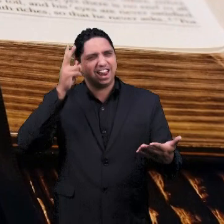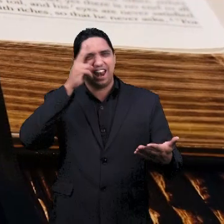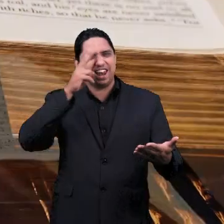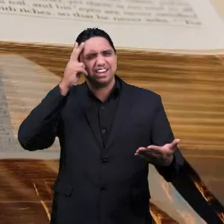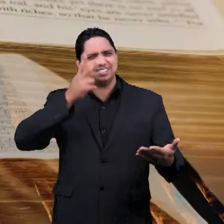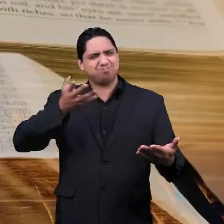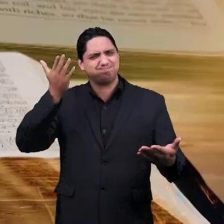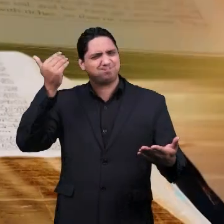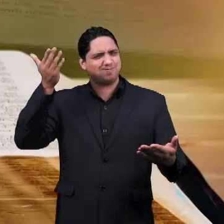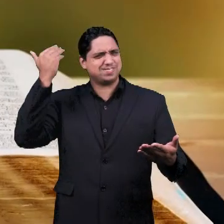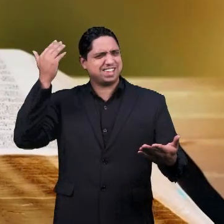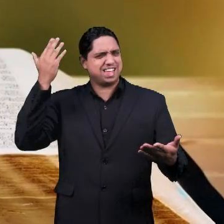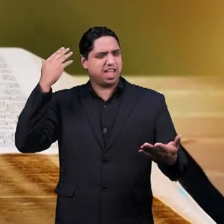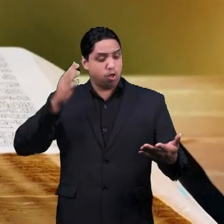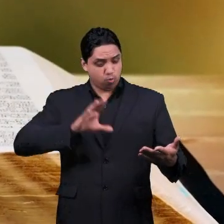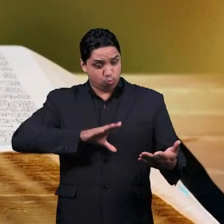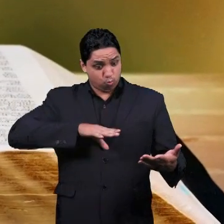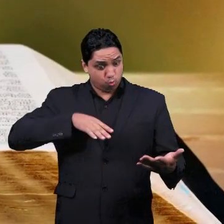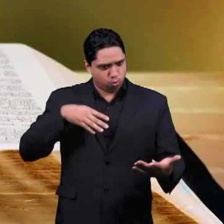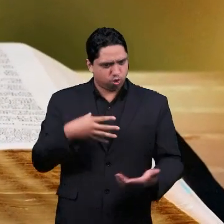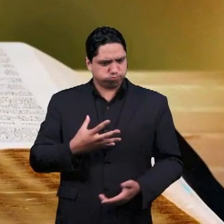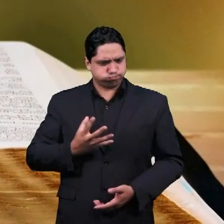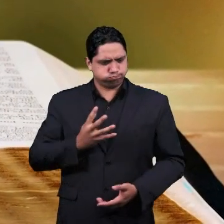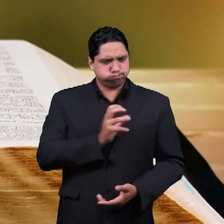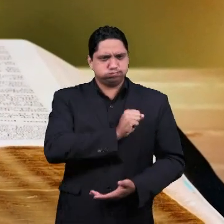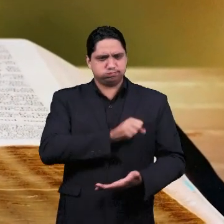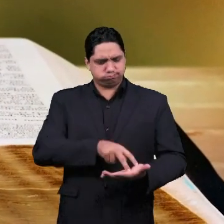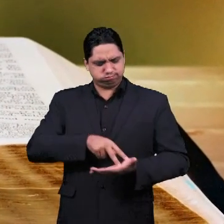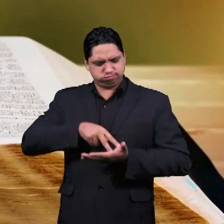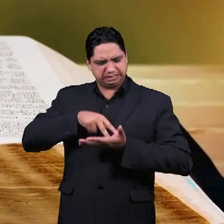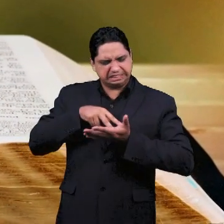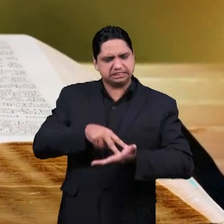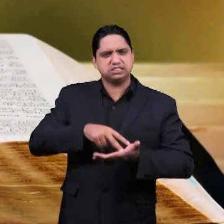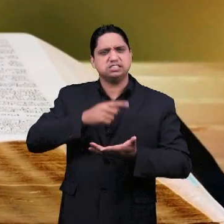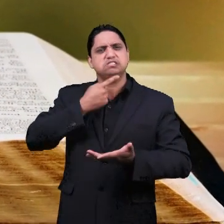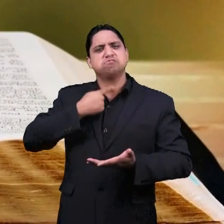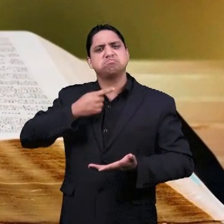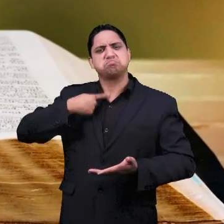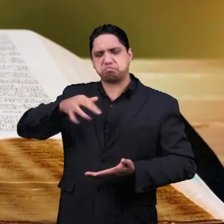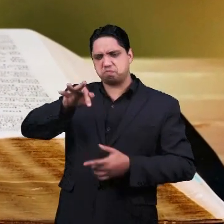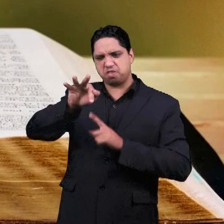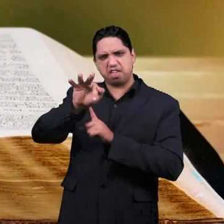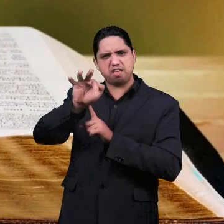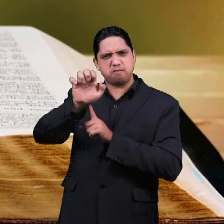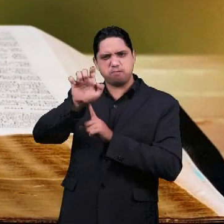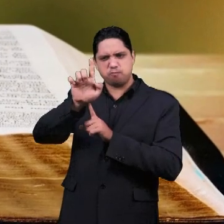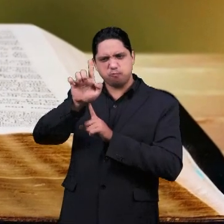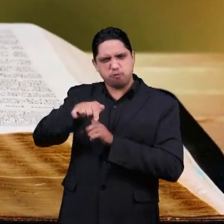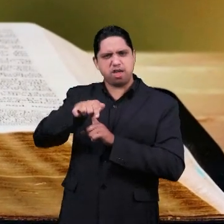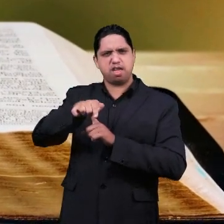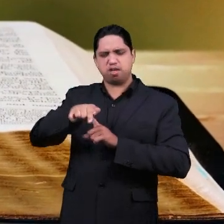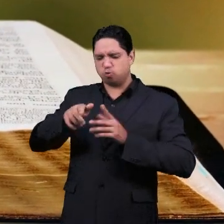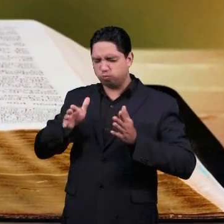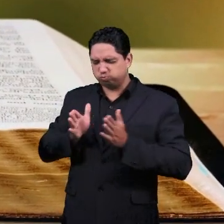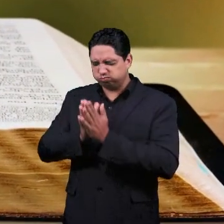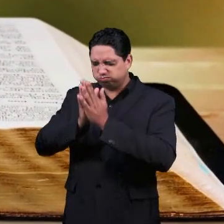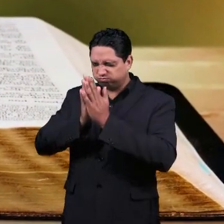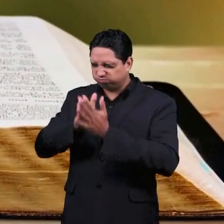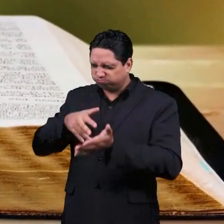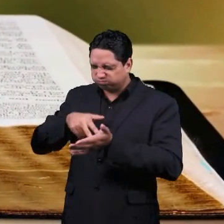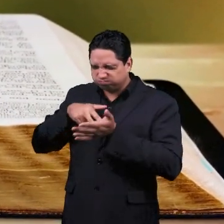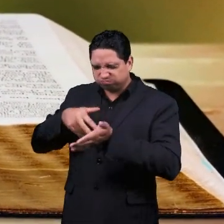помнить храбрость, любовь, твердость, посвящение и веру.